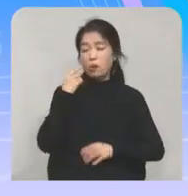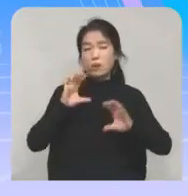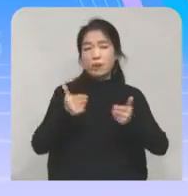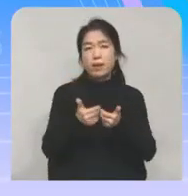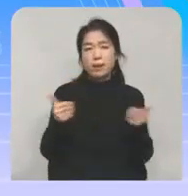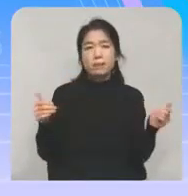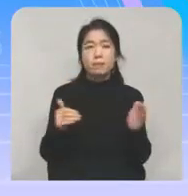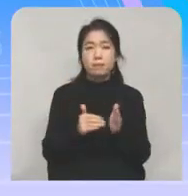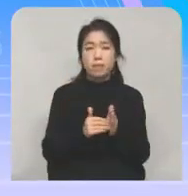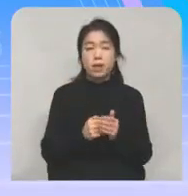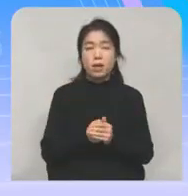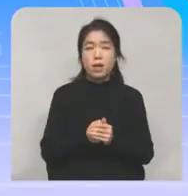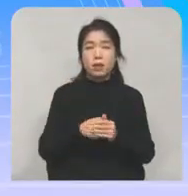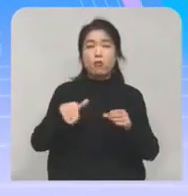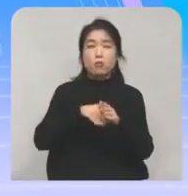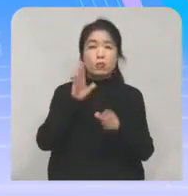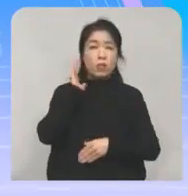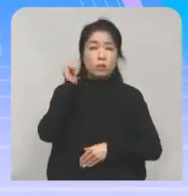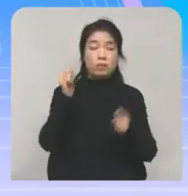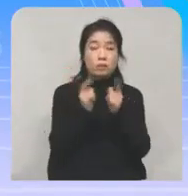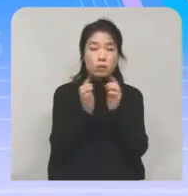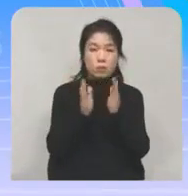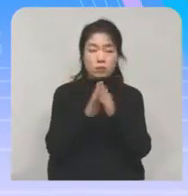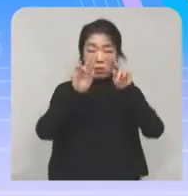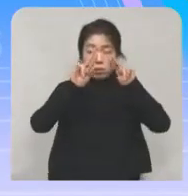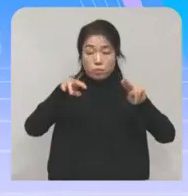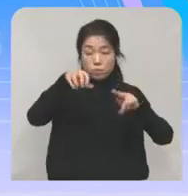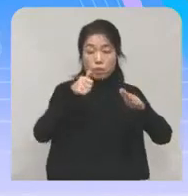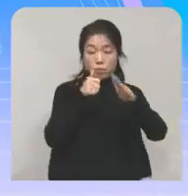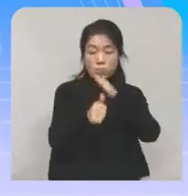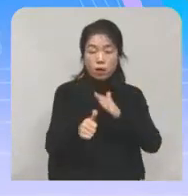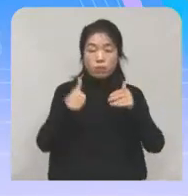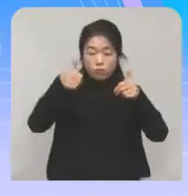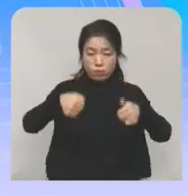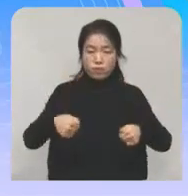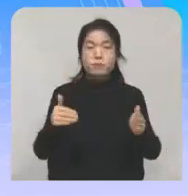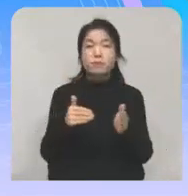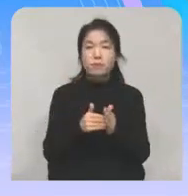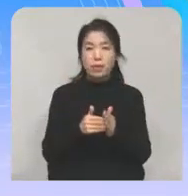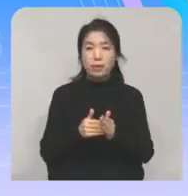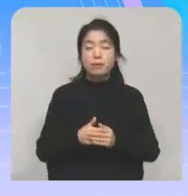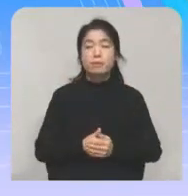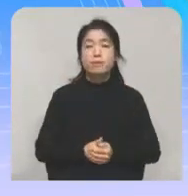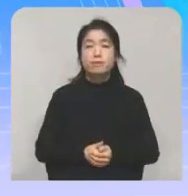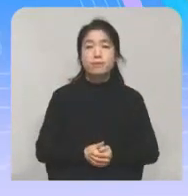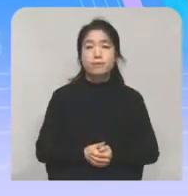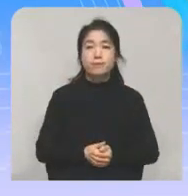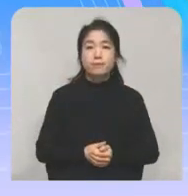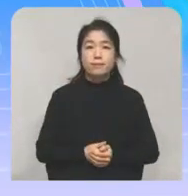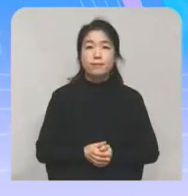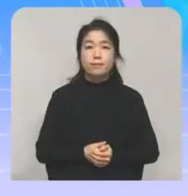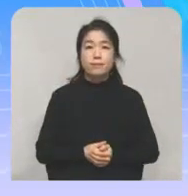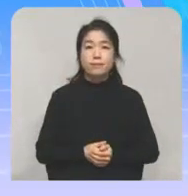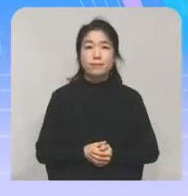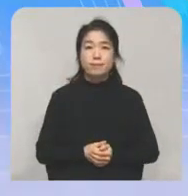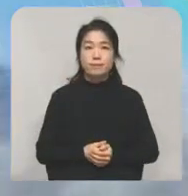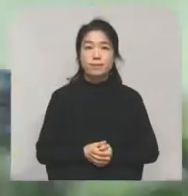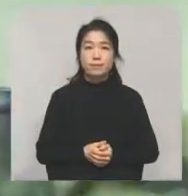있습니다 문재인 대통령은 직접 빈소를 파 분해 고인을 추모하여 씁니다 최정민 기자의 보도입니다